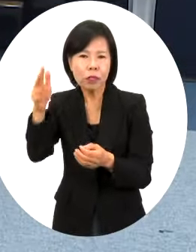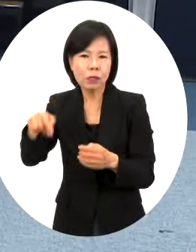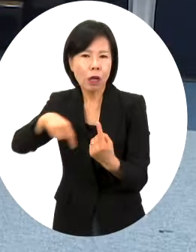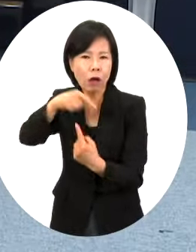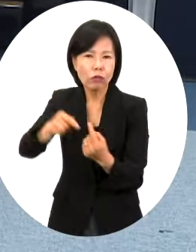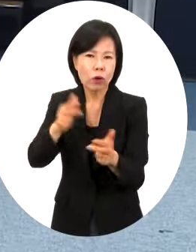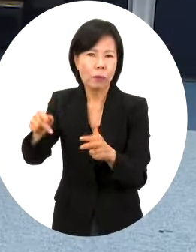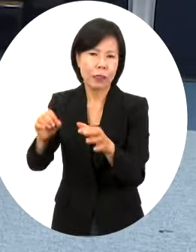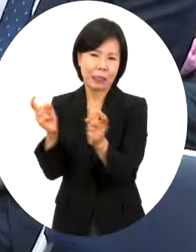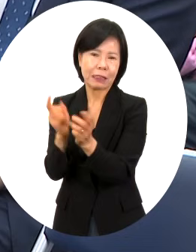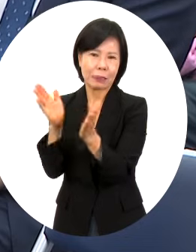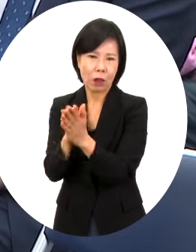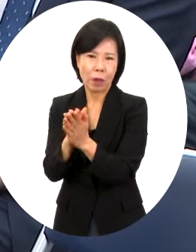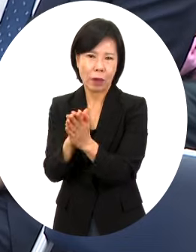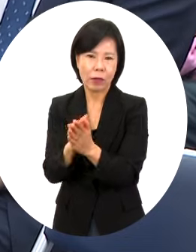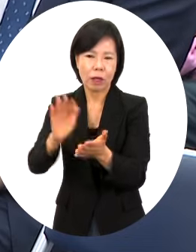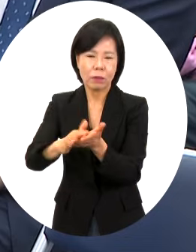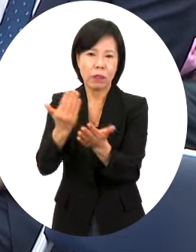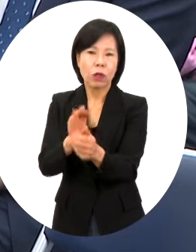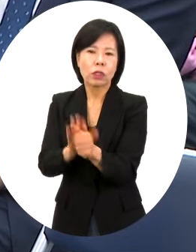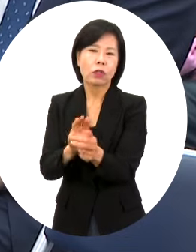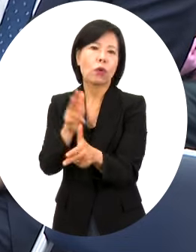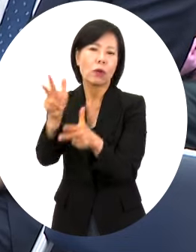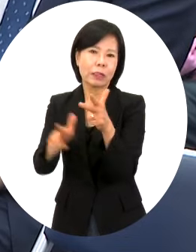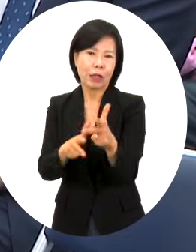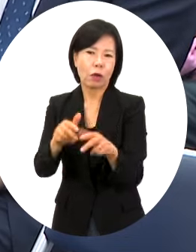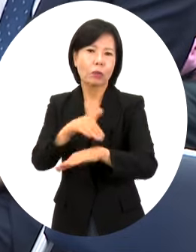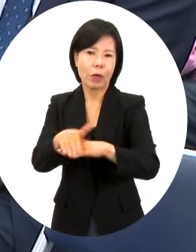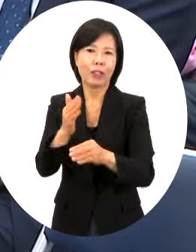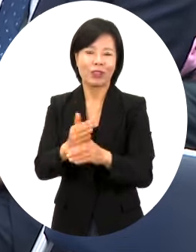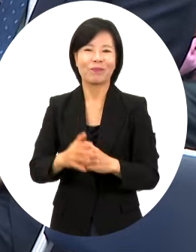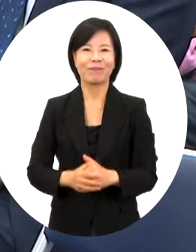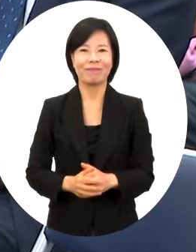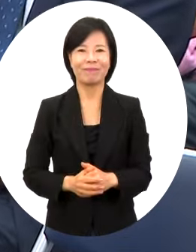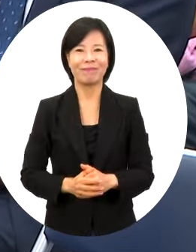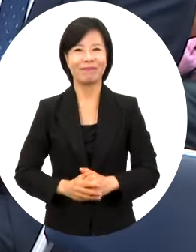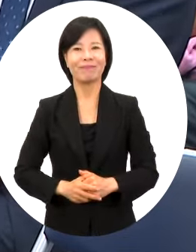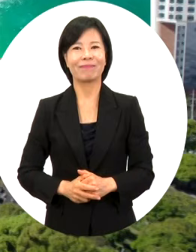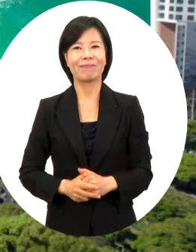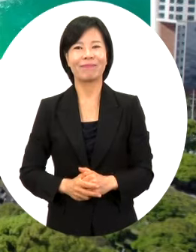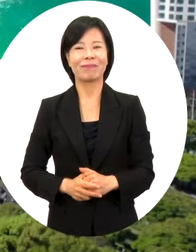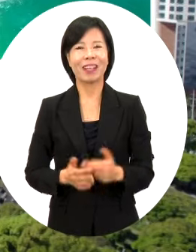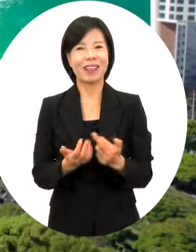직원 기숙사 운영 업체를 대상으로 리모델링 지원 사업도 구상 중입니다.